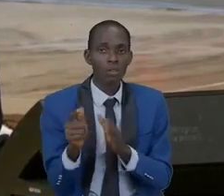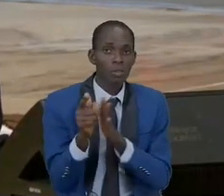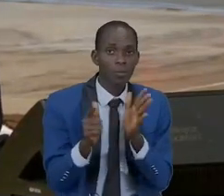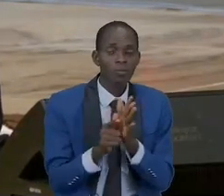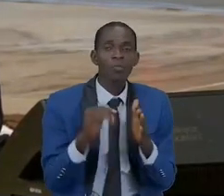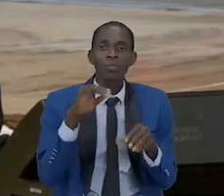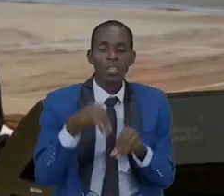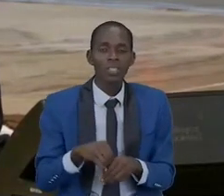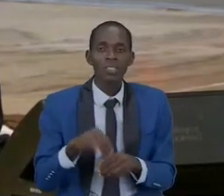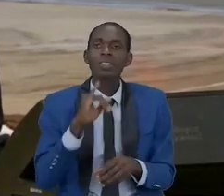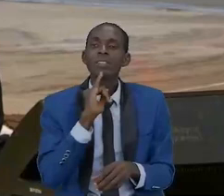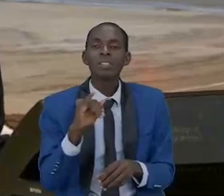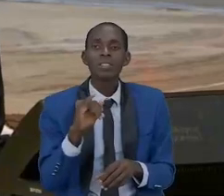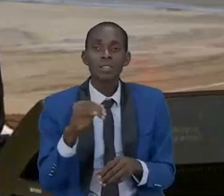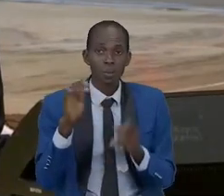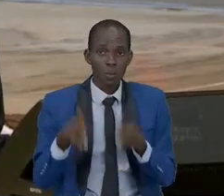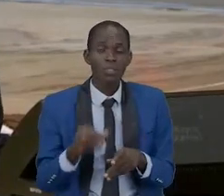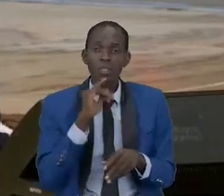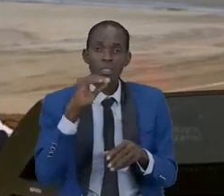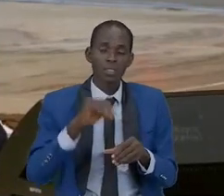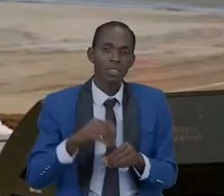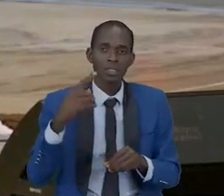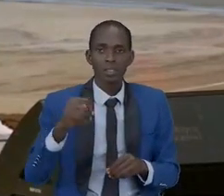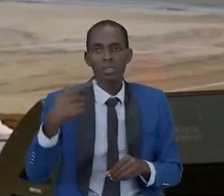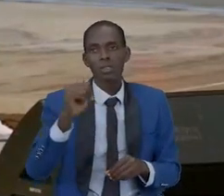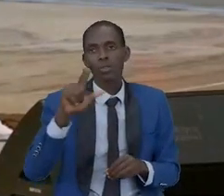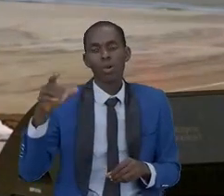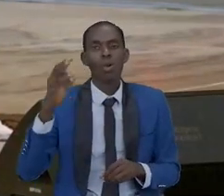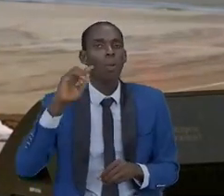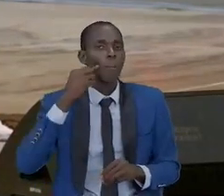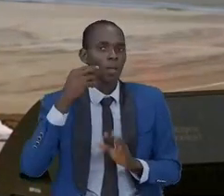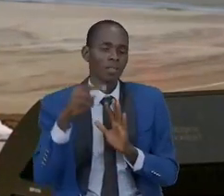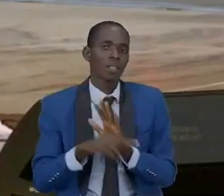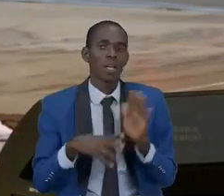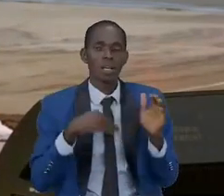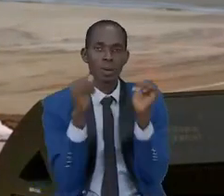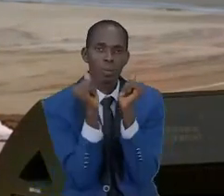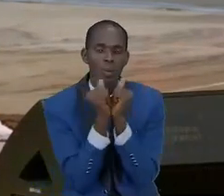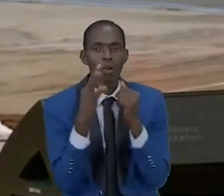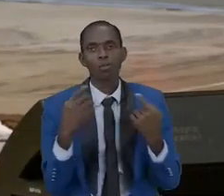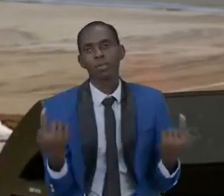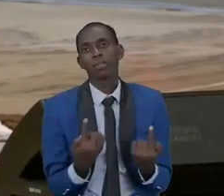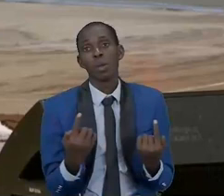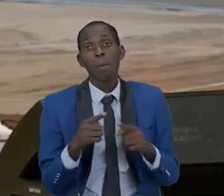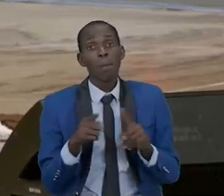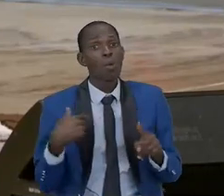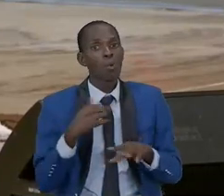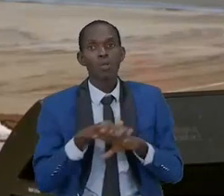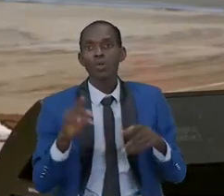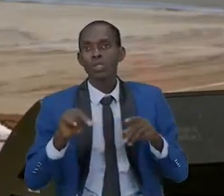amer et il est dans les liens de l'iniquité mais nous n'avons pas besoin d'aller